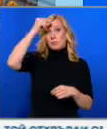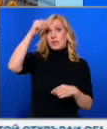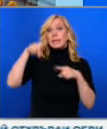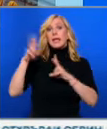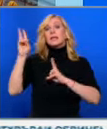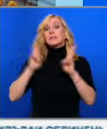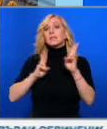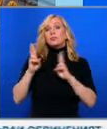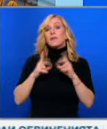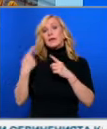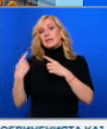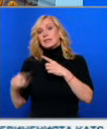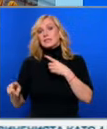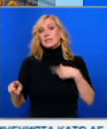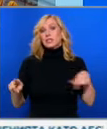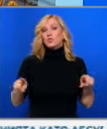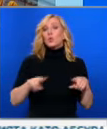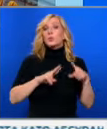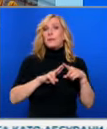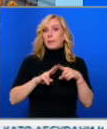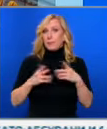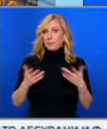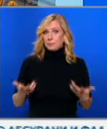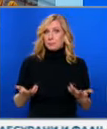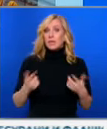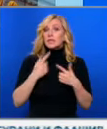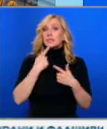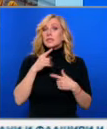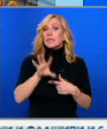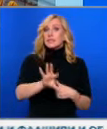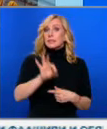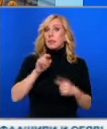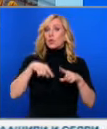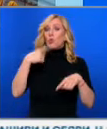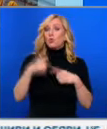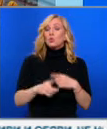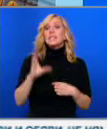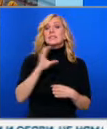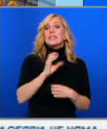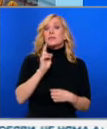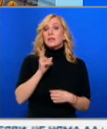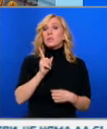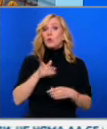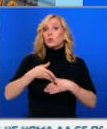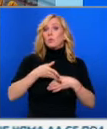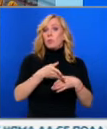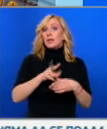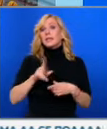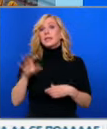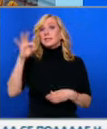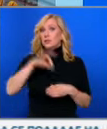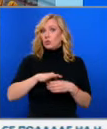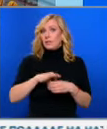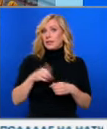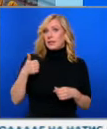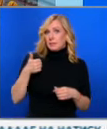които гласуваха различно от партньорите си в коалицията. За да бъде избран утре Силви Кирилов, могат да помогнат или гласовете